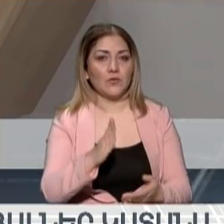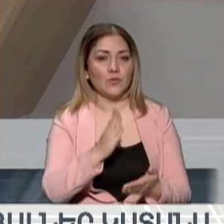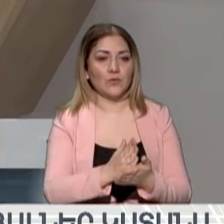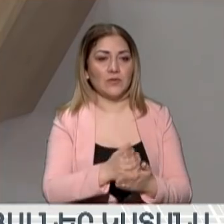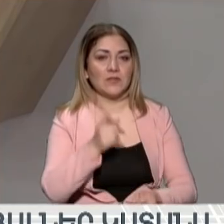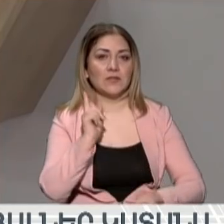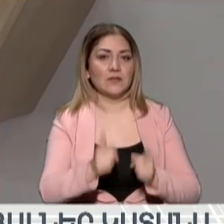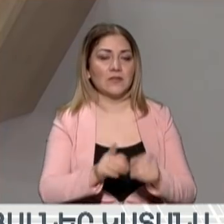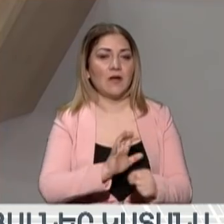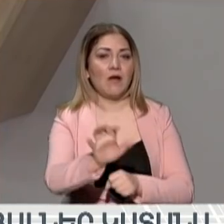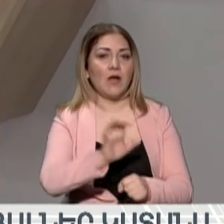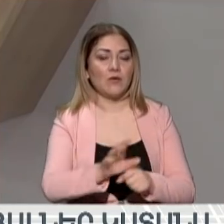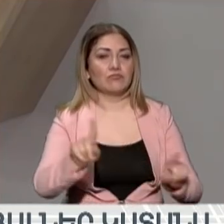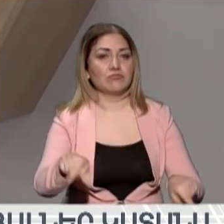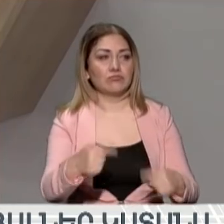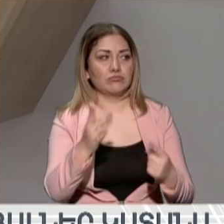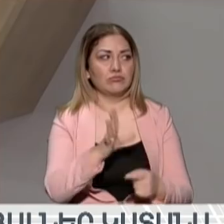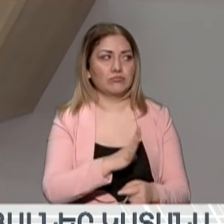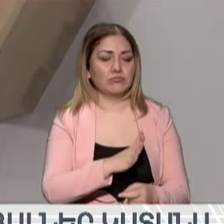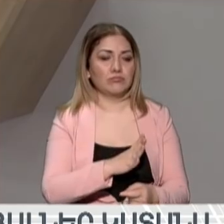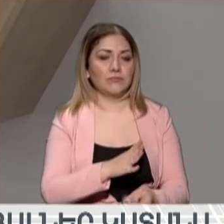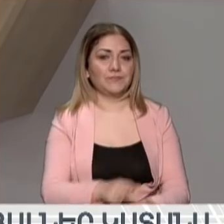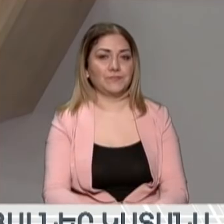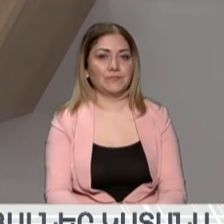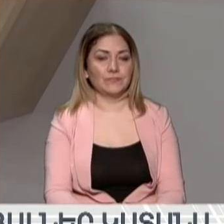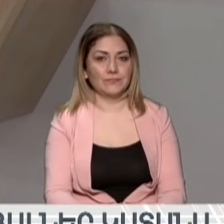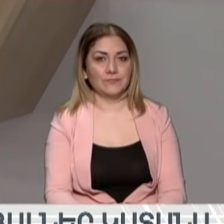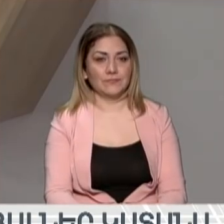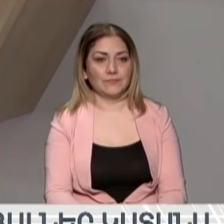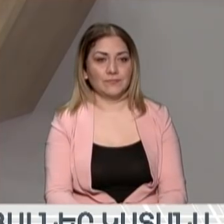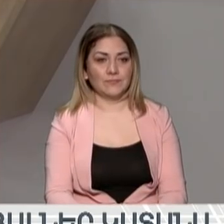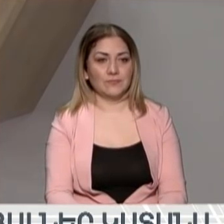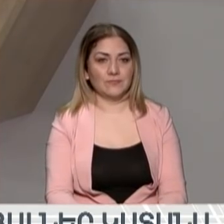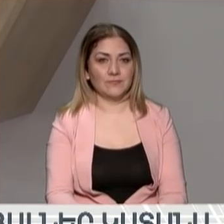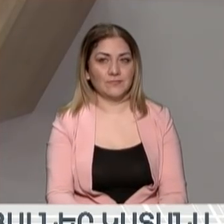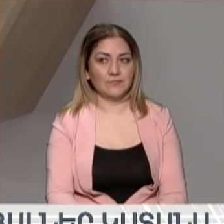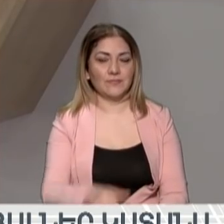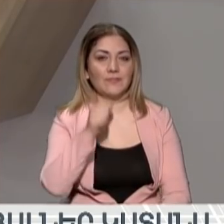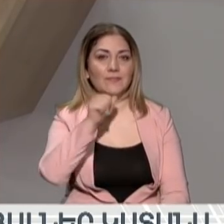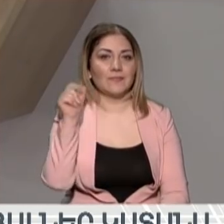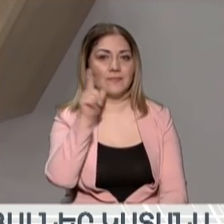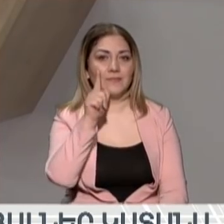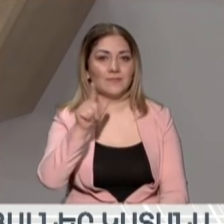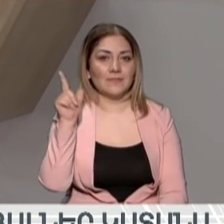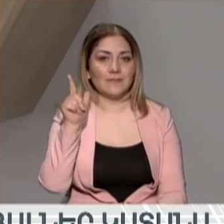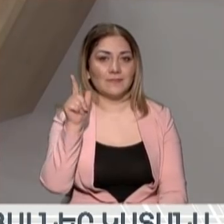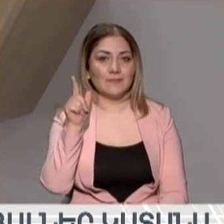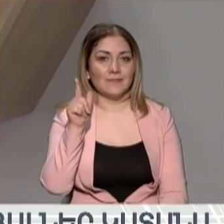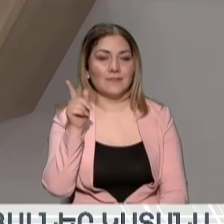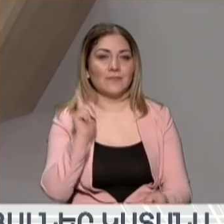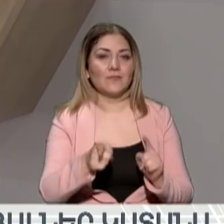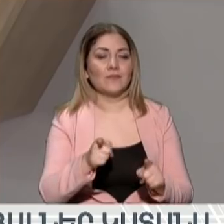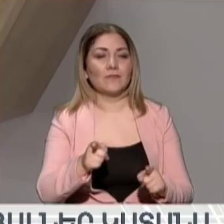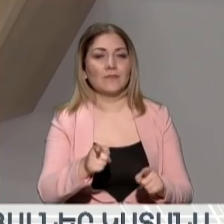էական արտահանման աճ, որը իհարկե արդյունք է նրա, որ նախորդ մի քանի տարիներին